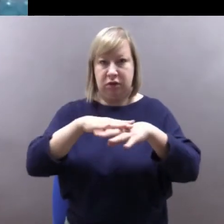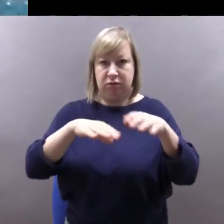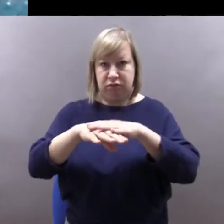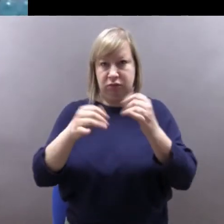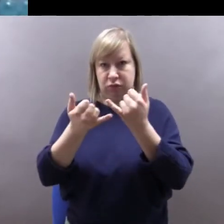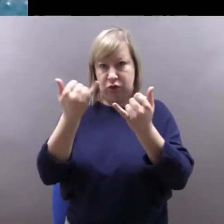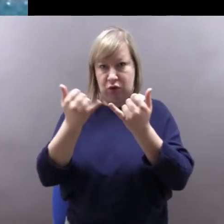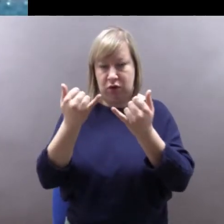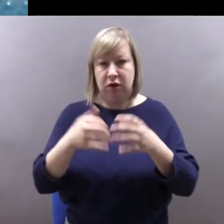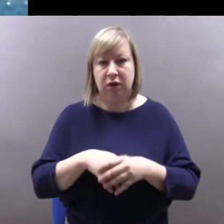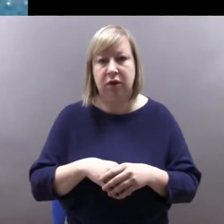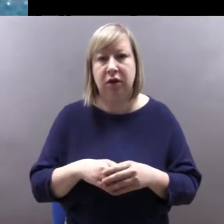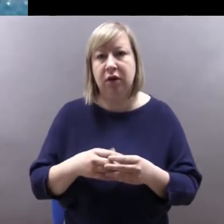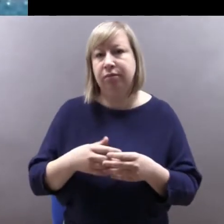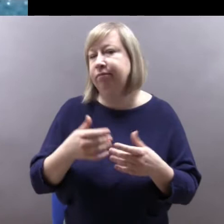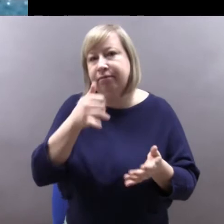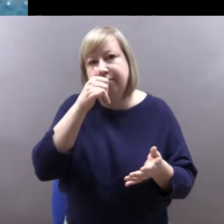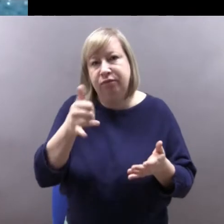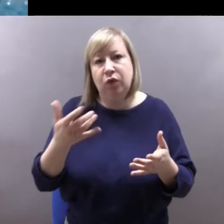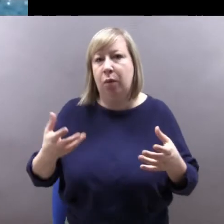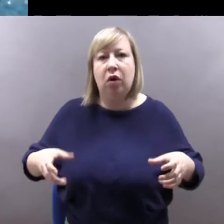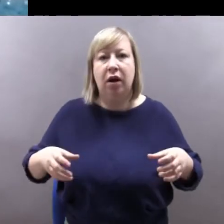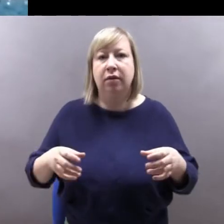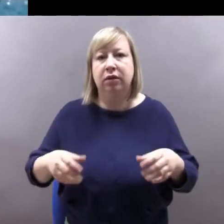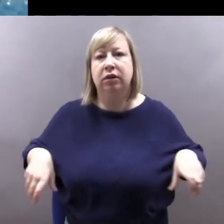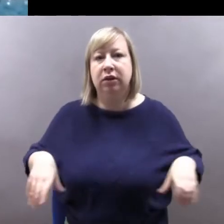sprawne, żebym mogła jeździć na wózku aktywnym.